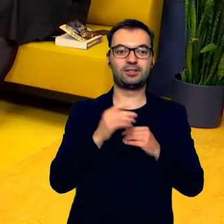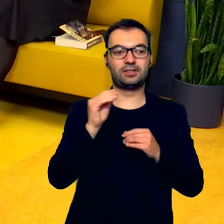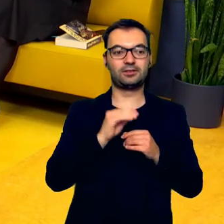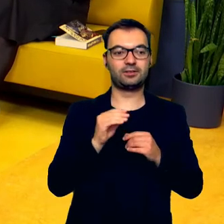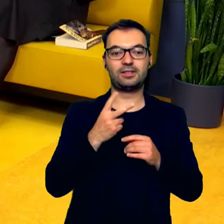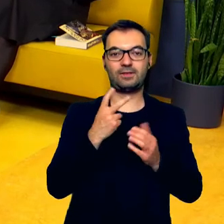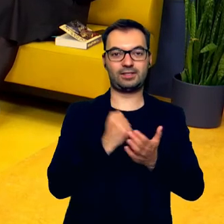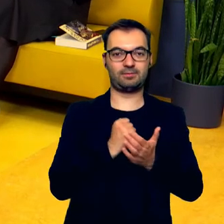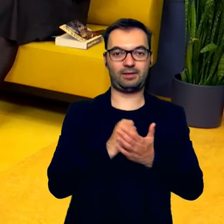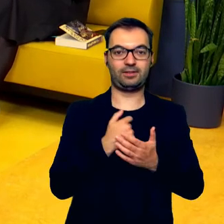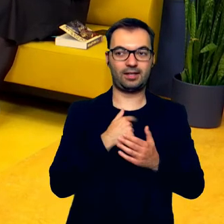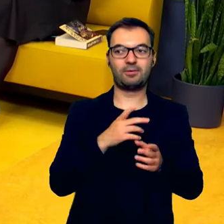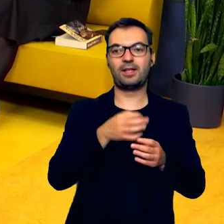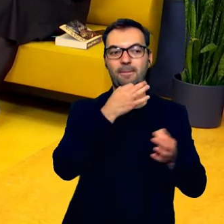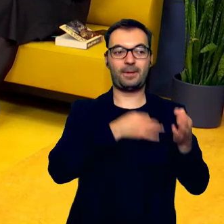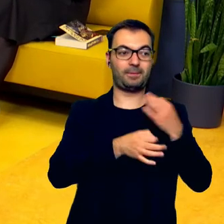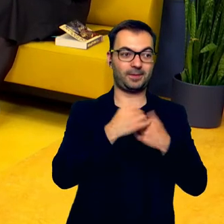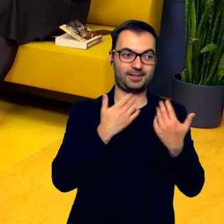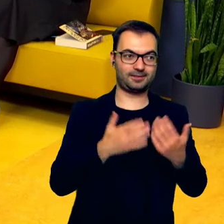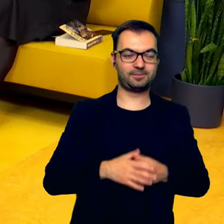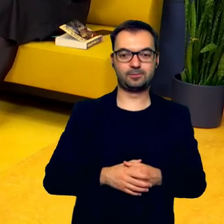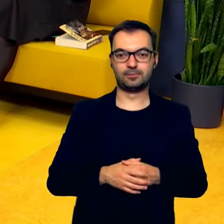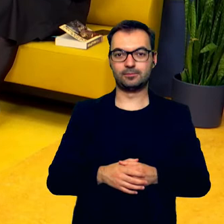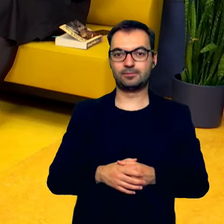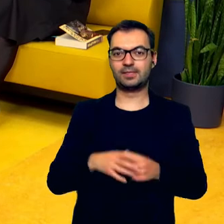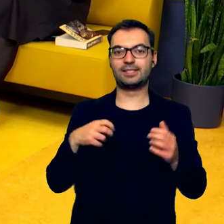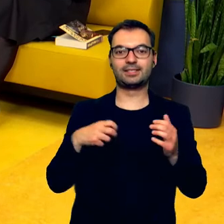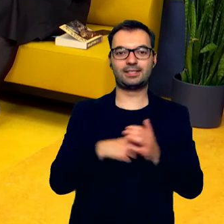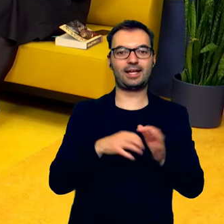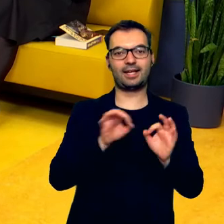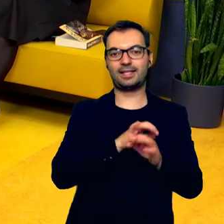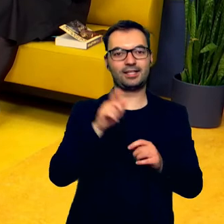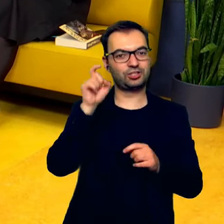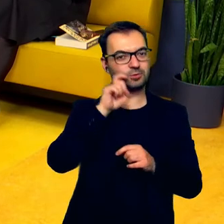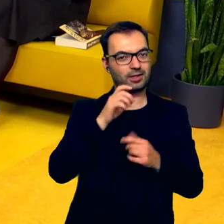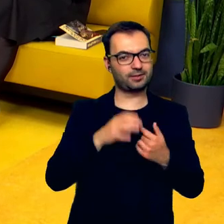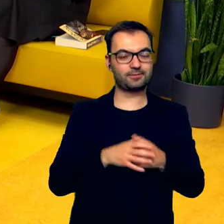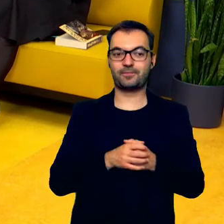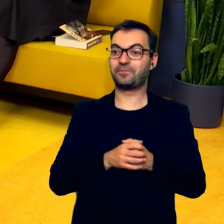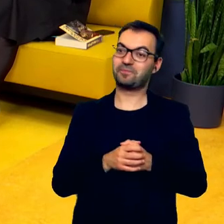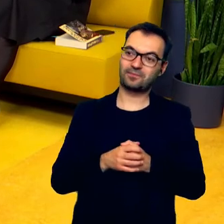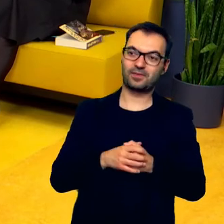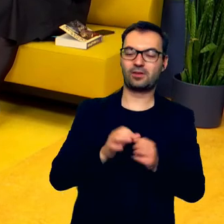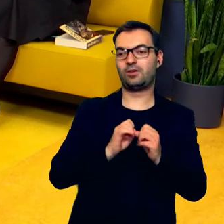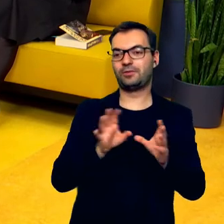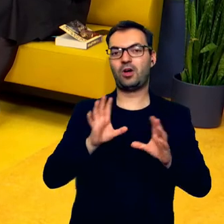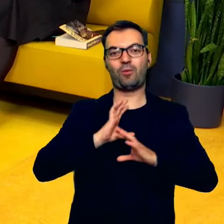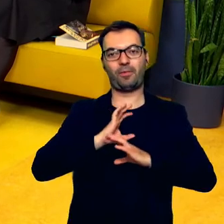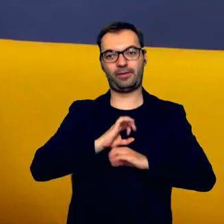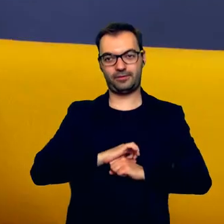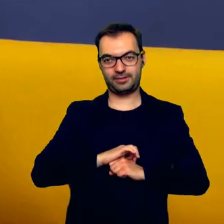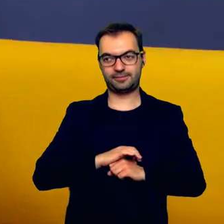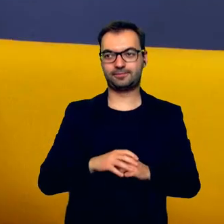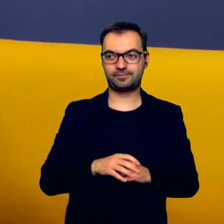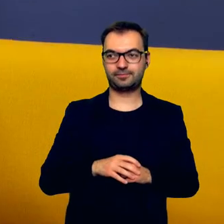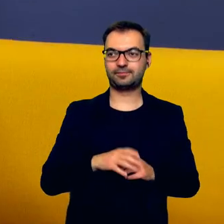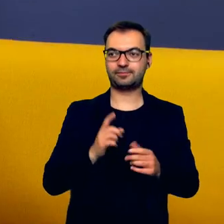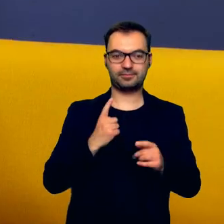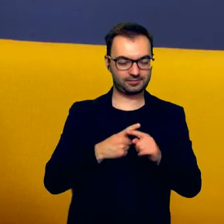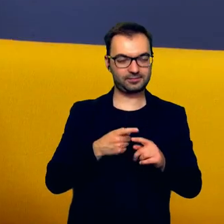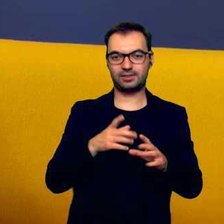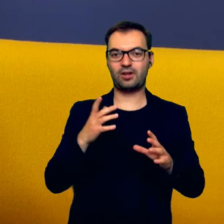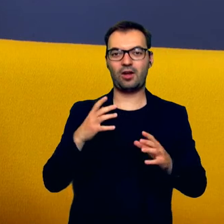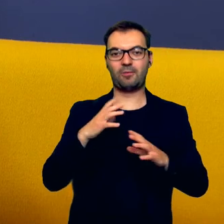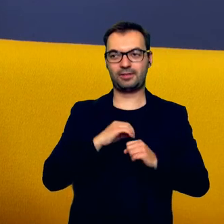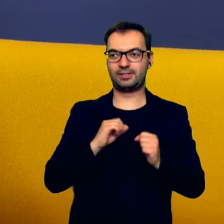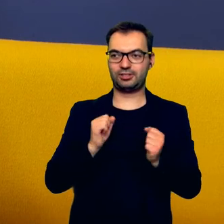jeszcze dwie rzeczy ode mnie i zaglądam do pytań od państwa. Cechy idealnego szpiega? No, oczywiście opanowanie. Konsekwencja, zimna